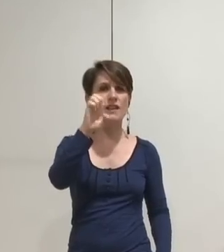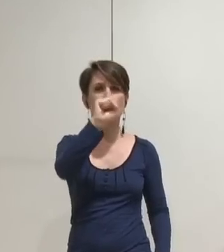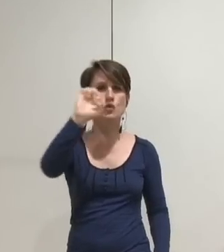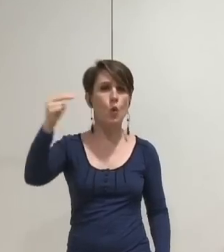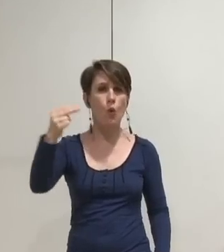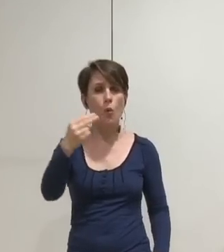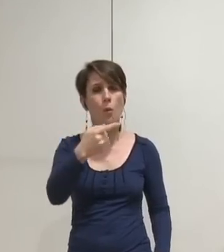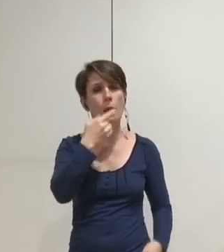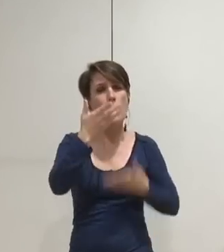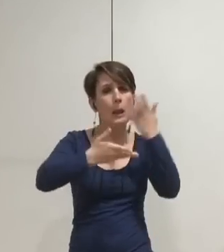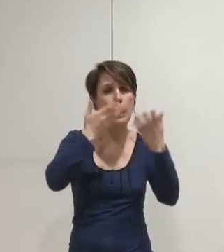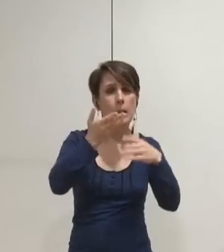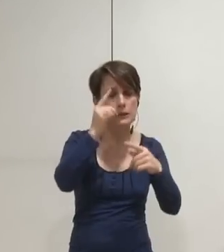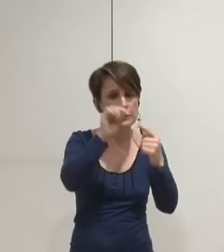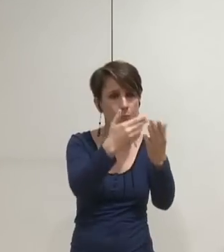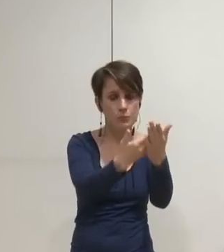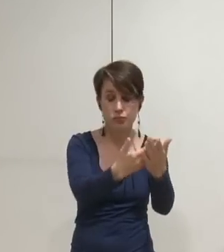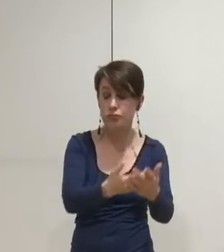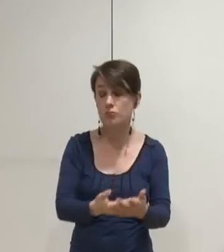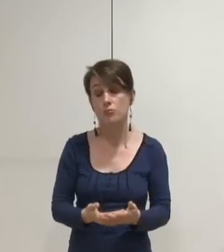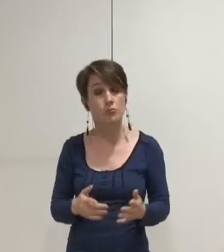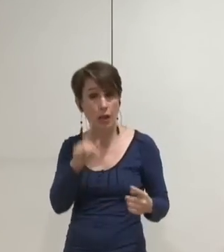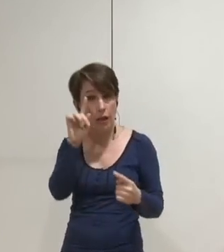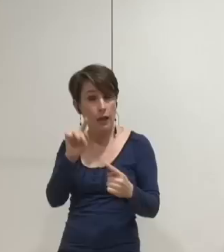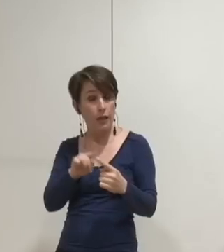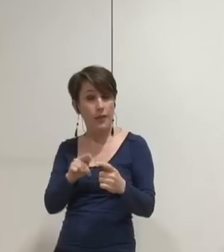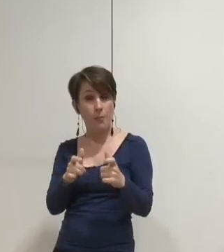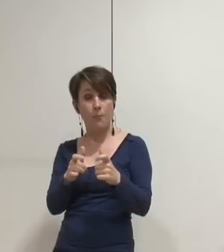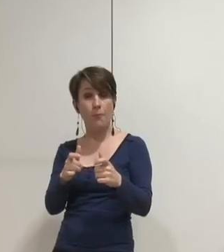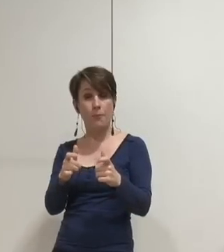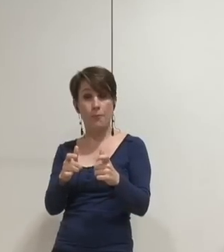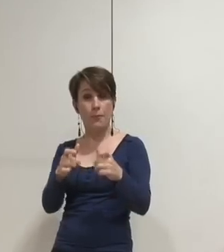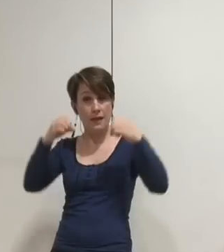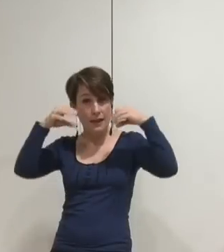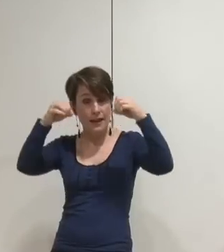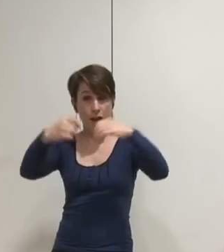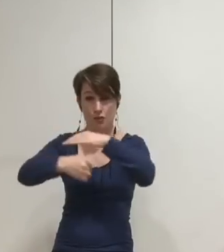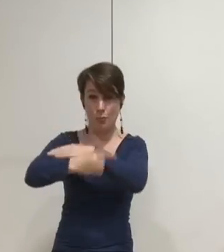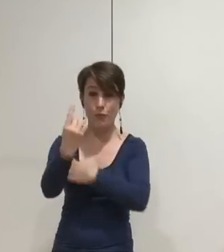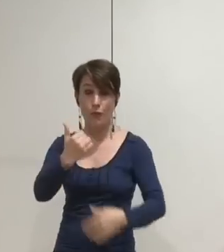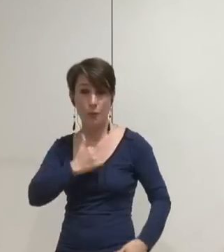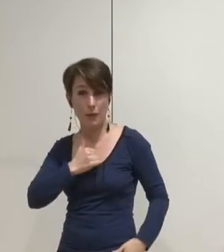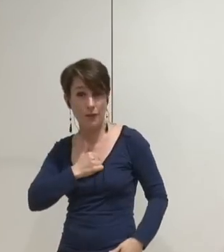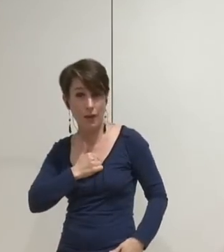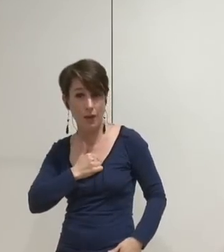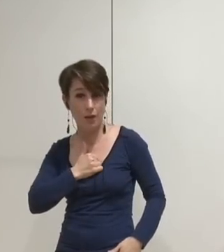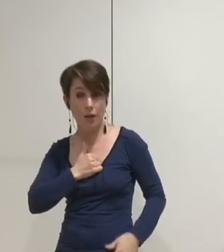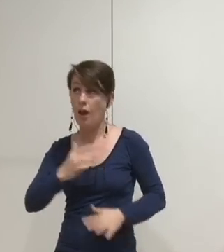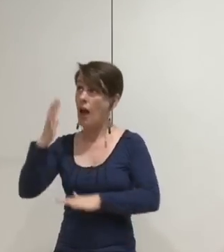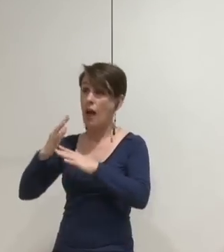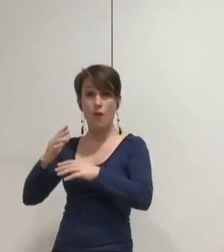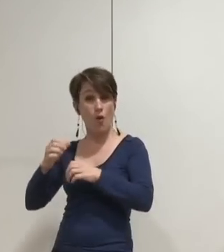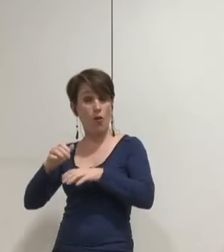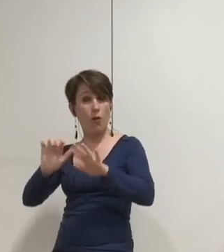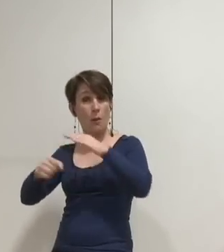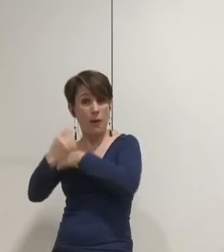simple pour avoir une opinion sur est-ce qu'on privatise plus ou moins hier aujourd'hui ou demain